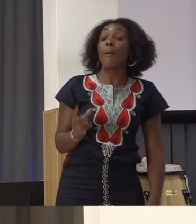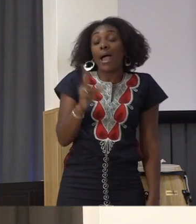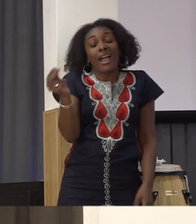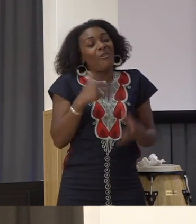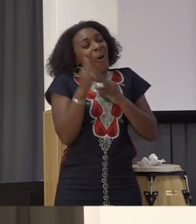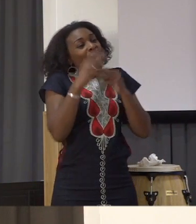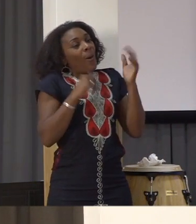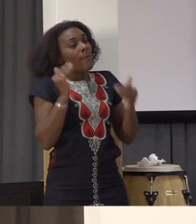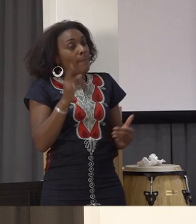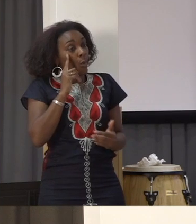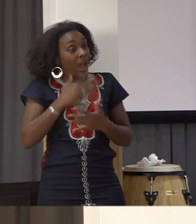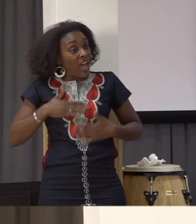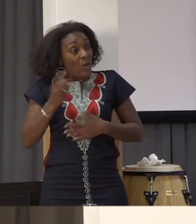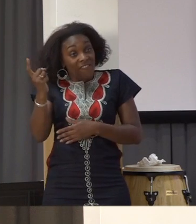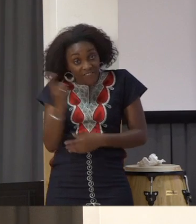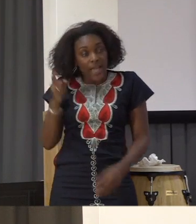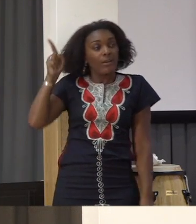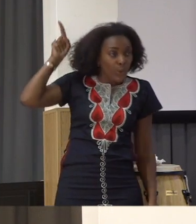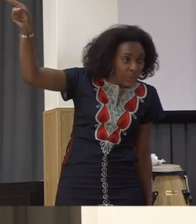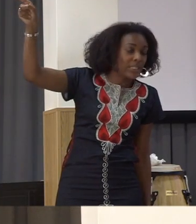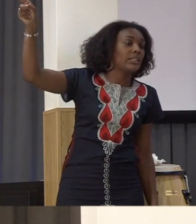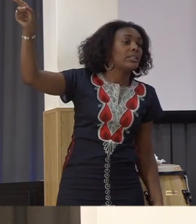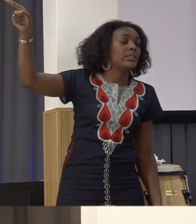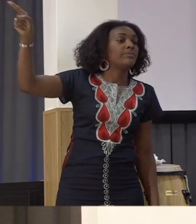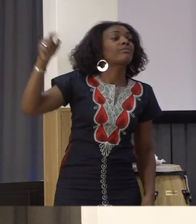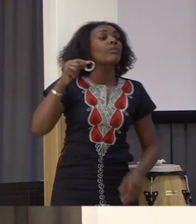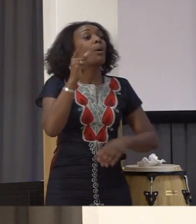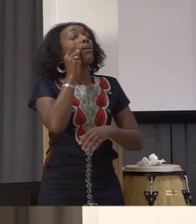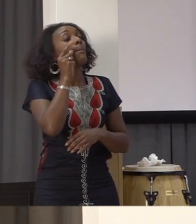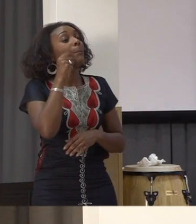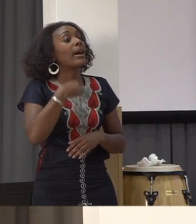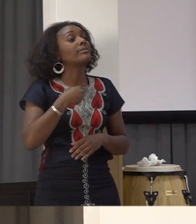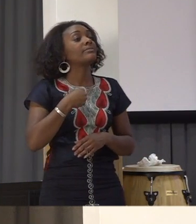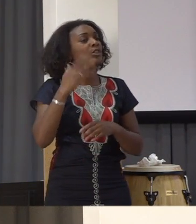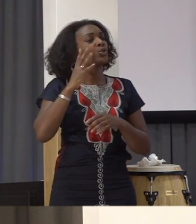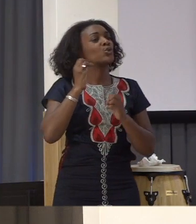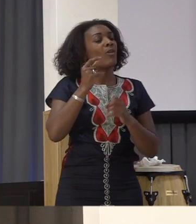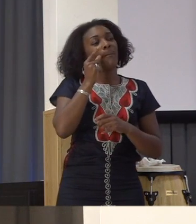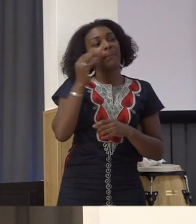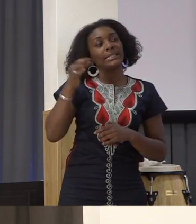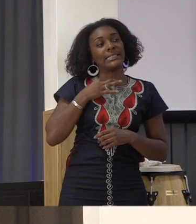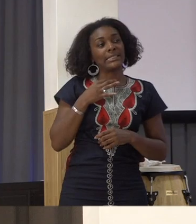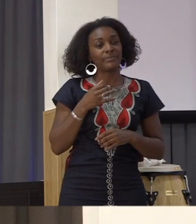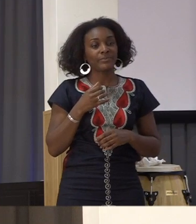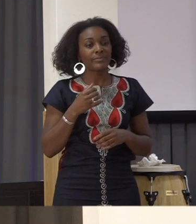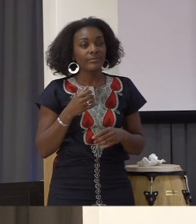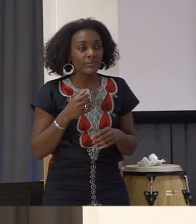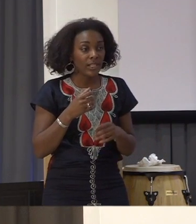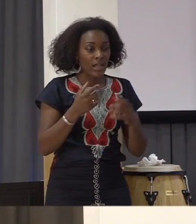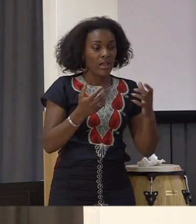toujours. Quand j'ai écrit ce message, je me suis rappelé d'une phrase que me disait mon père souvent. Il me dit, tu sais, j'ai jamais vu un coffre-fort suivre un